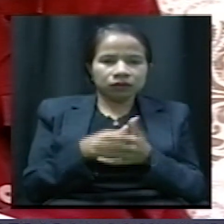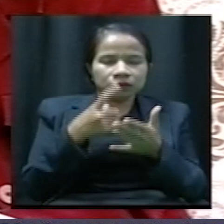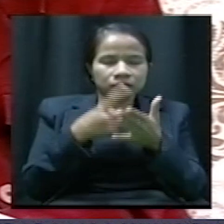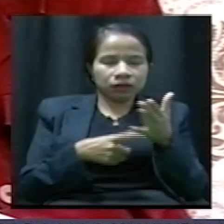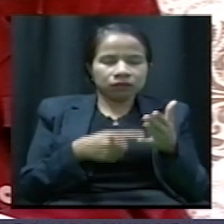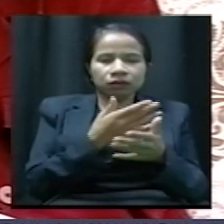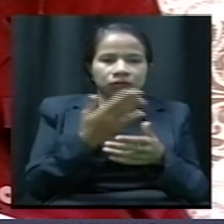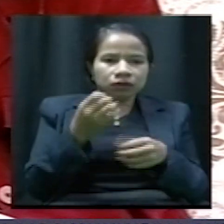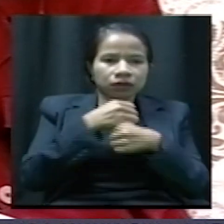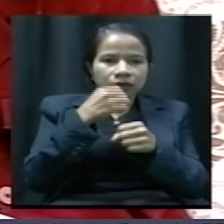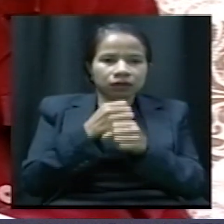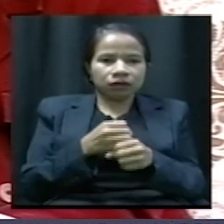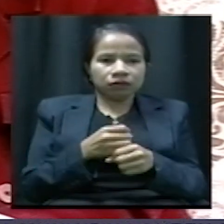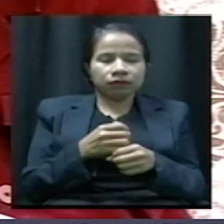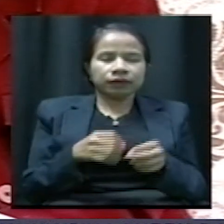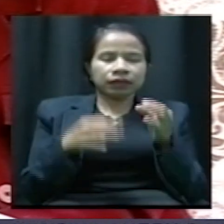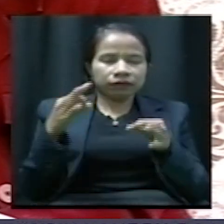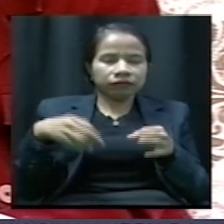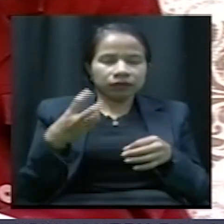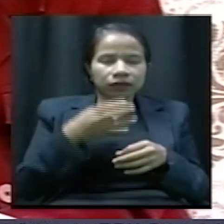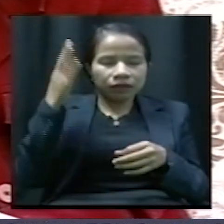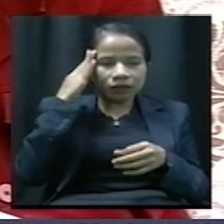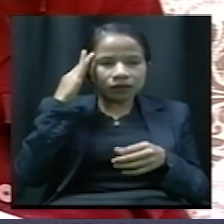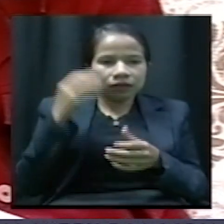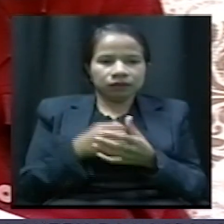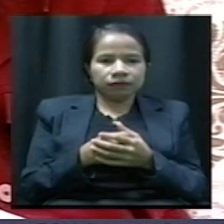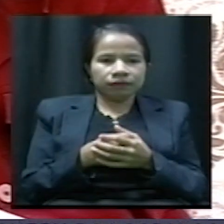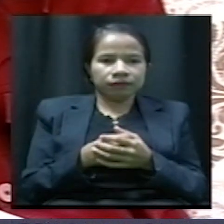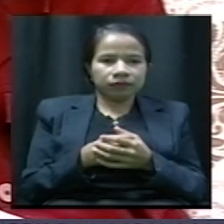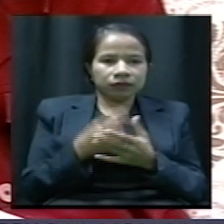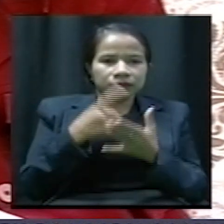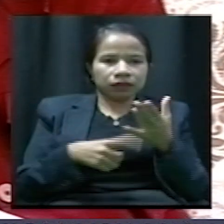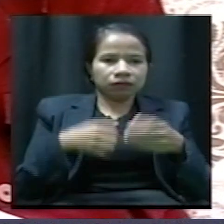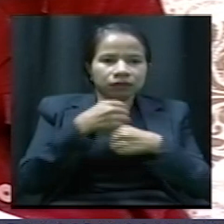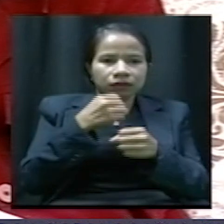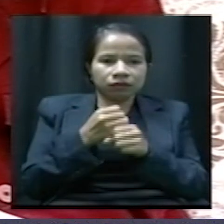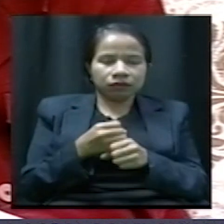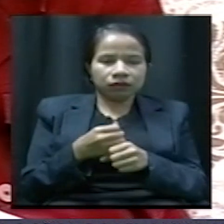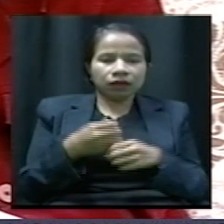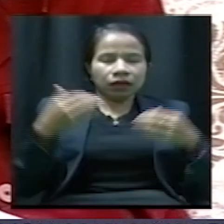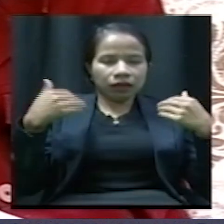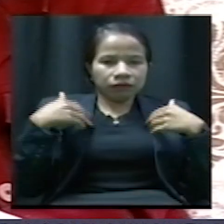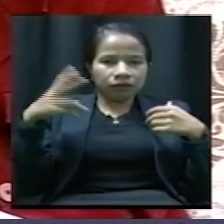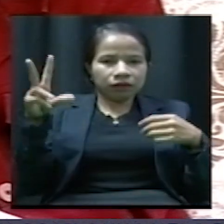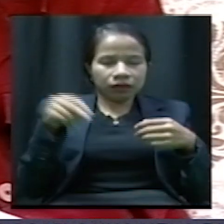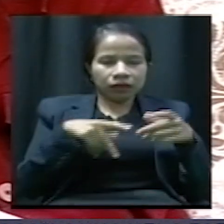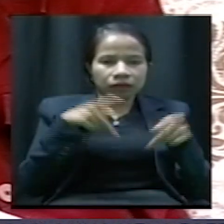buat sira halona iha sentru formasaun mesmu ke ita tenena ho desafio sira mak halona iha kalai ema rumah nebe ita buat sira simo